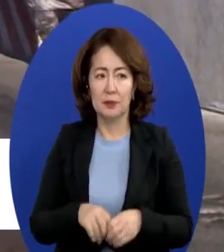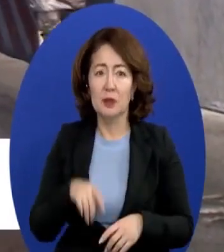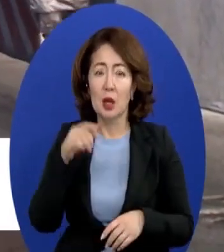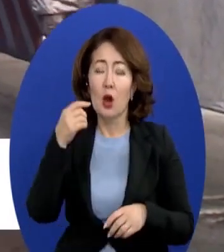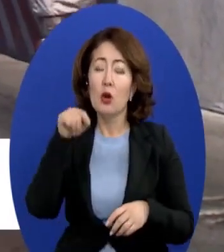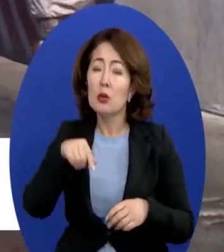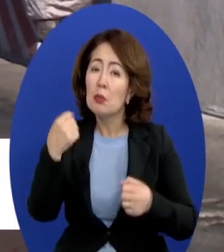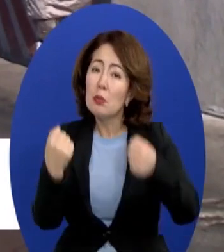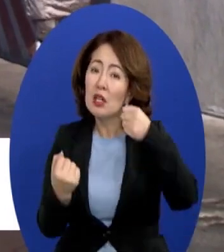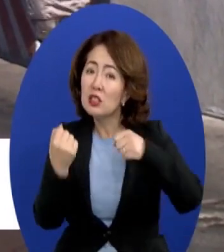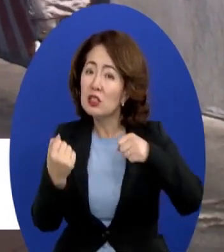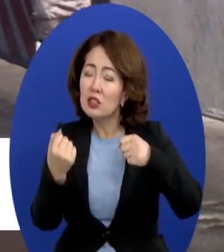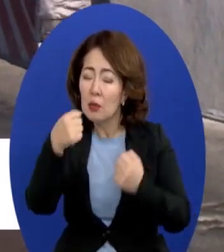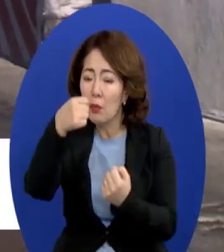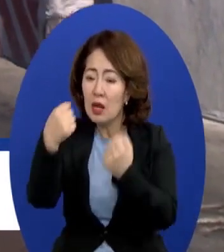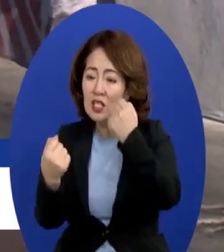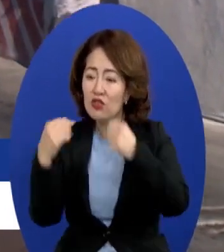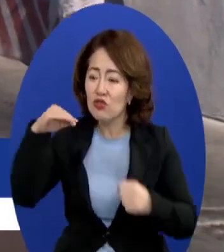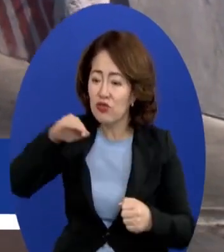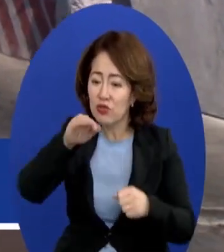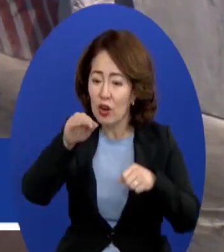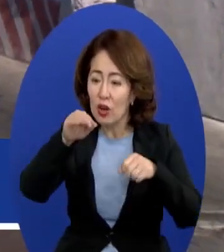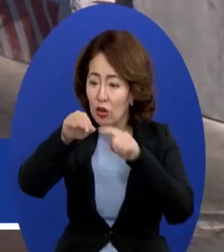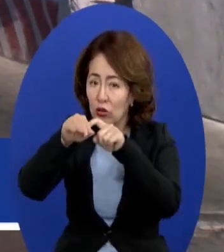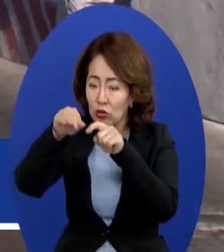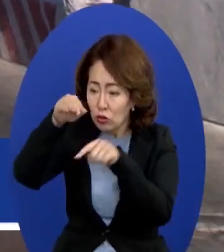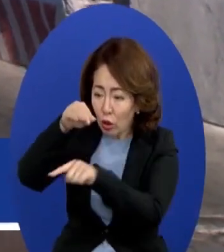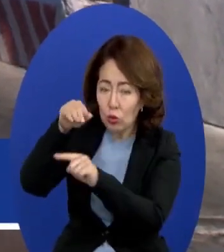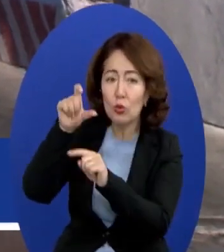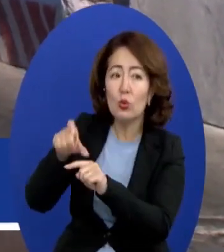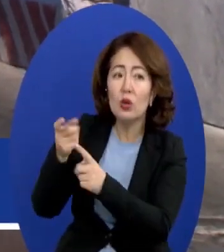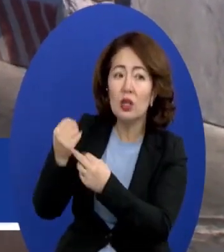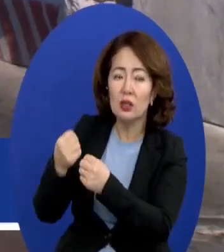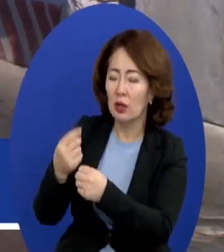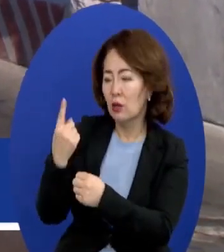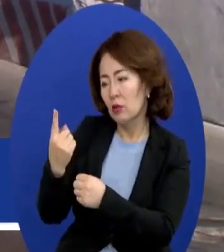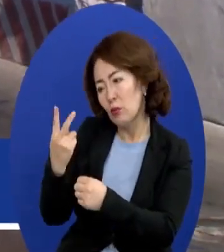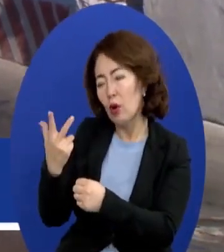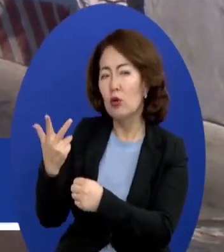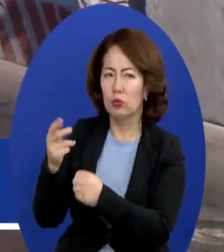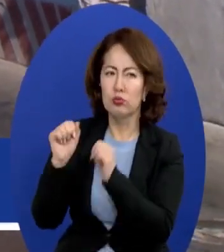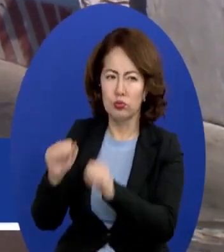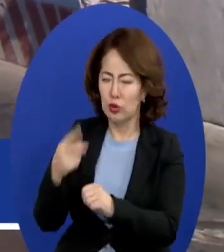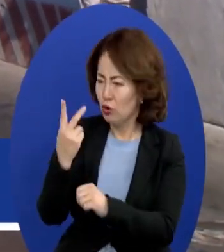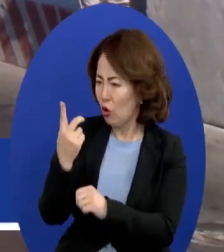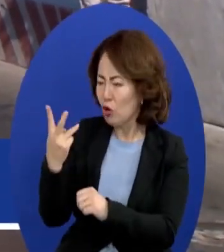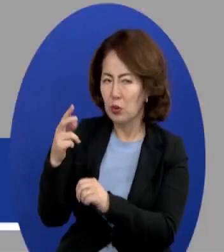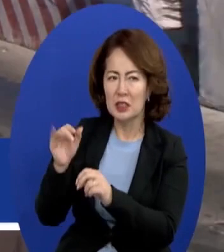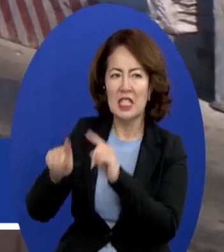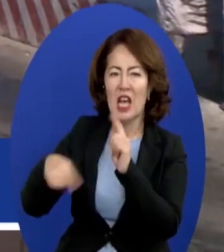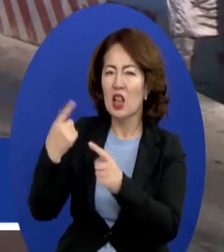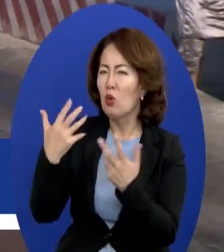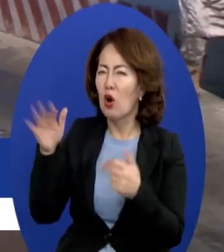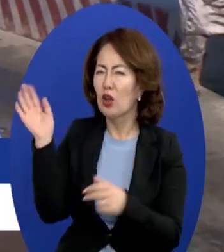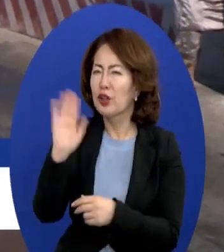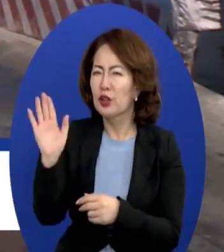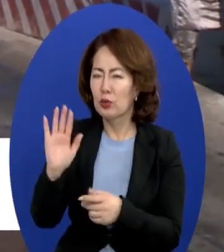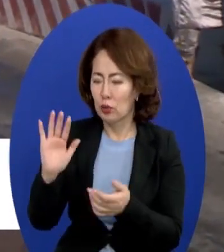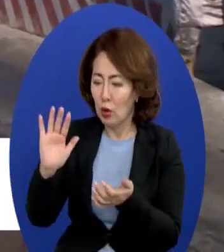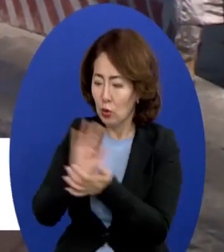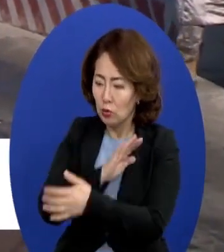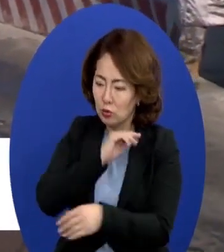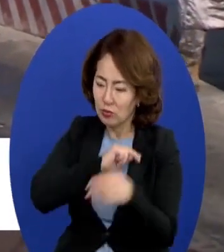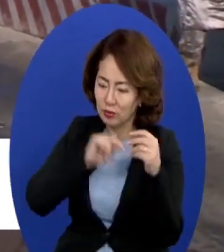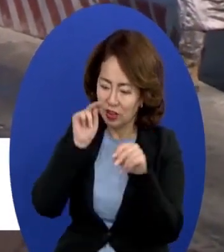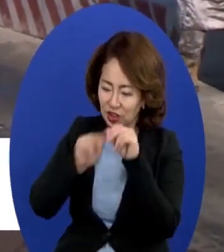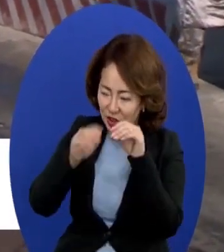кабинда болохоор нэгээс хоёр хүнтэй л явах хэрэгтэй. А тэрнээс илүү хүнтэй явах юу шаардлагагүй. Төрөвчлсэн шинжилгээ авчих